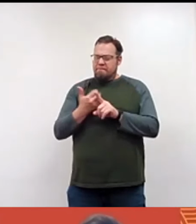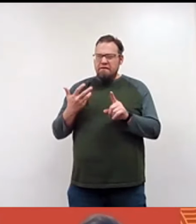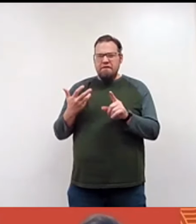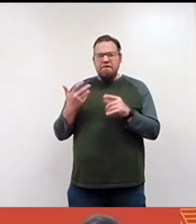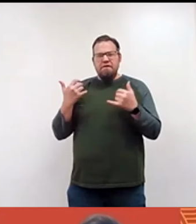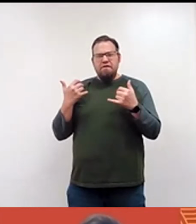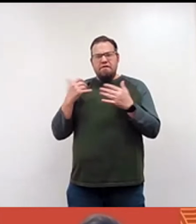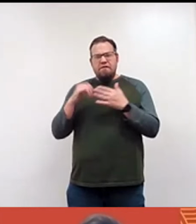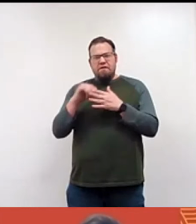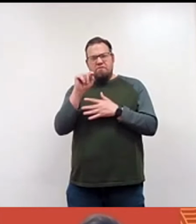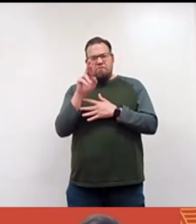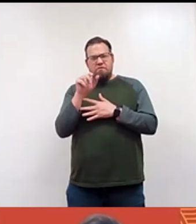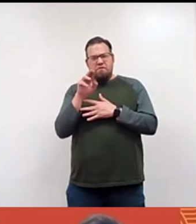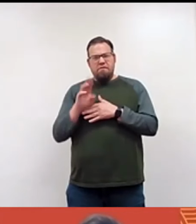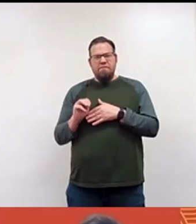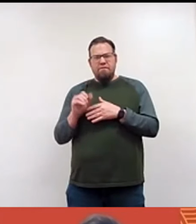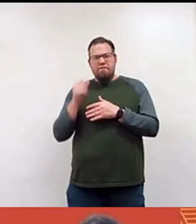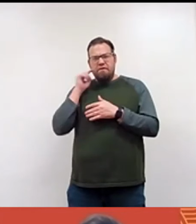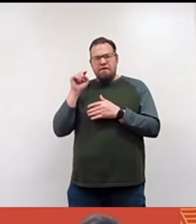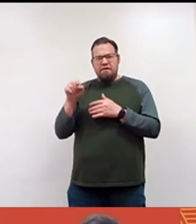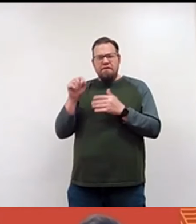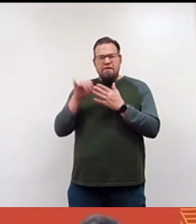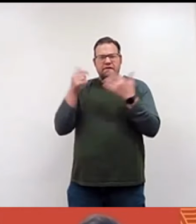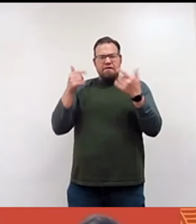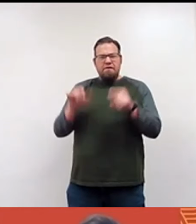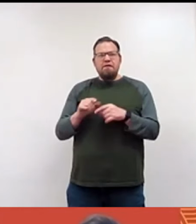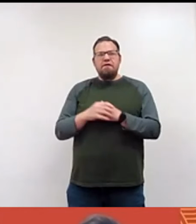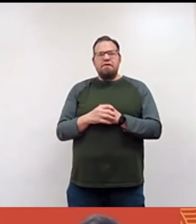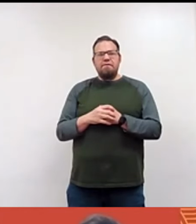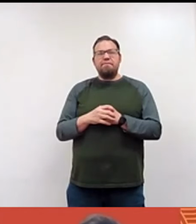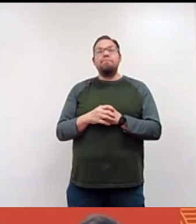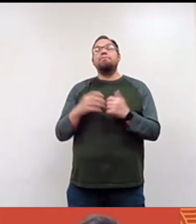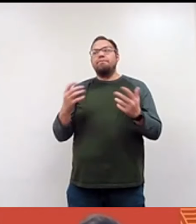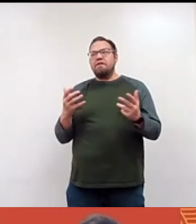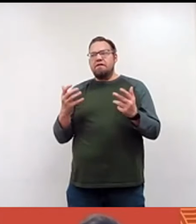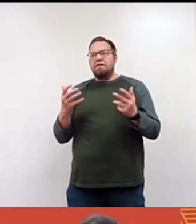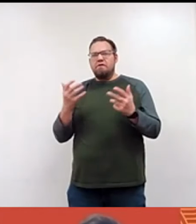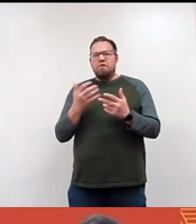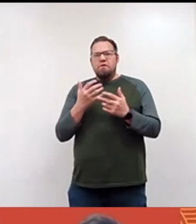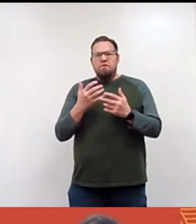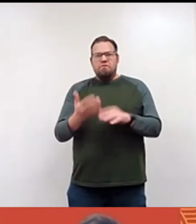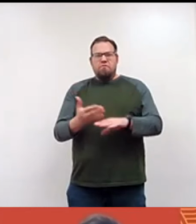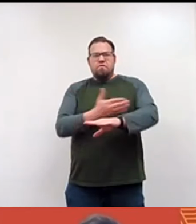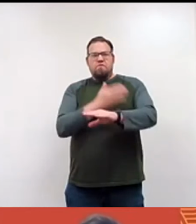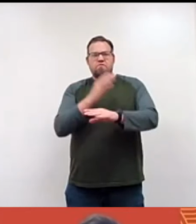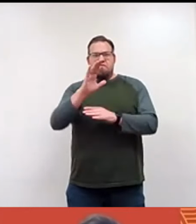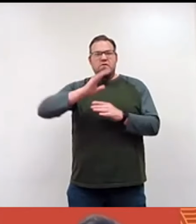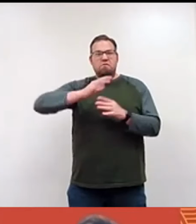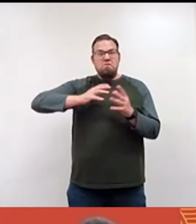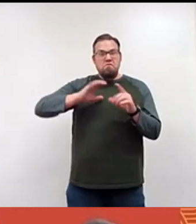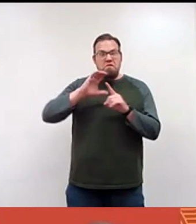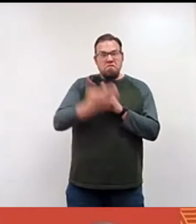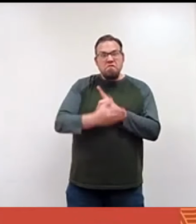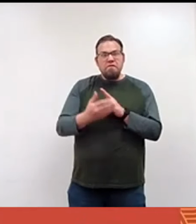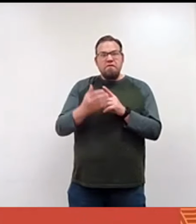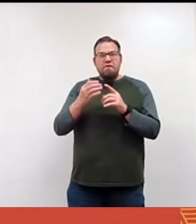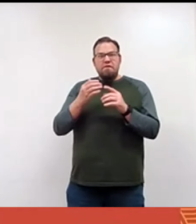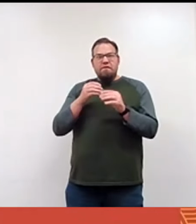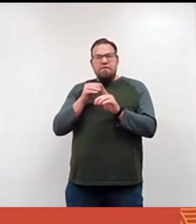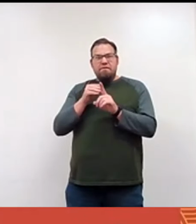كارلوس فهي قالت كارلوس بكلمة باستهزاء وشخص آخر كان نصفه